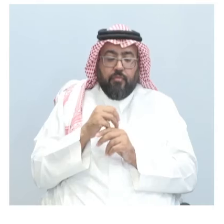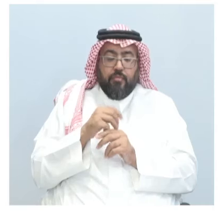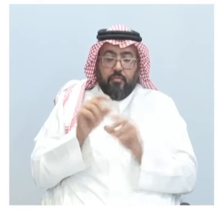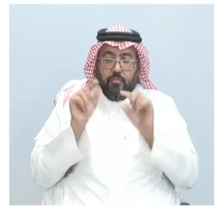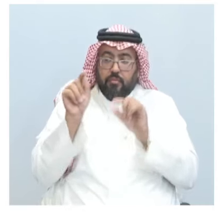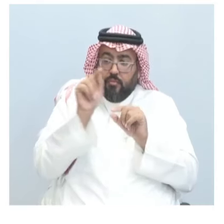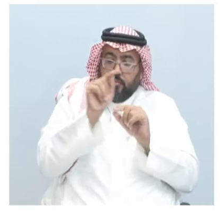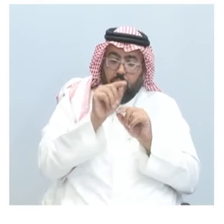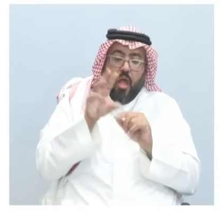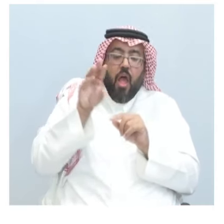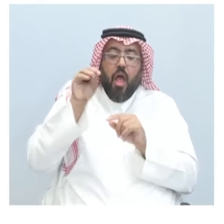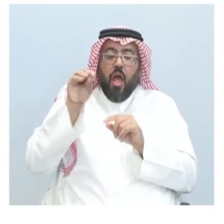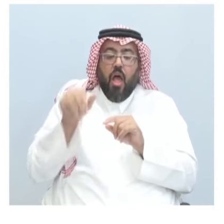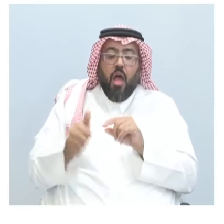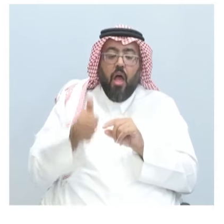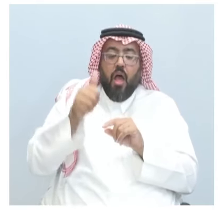الفراغ